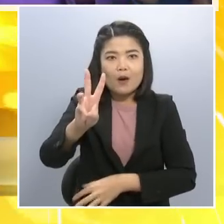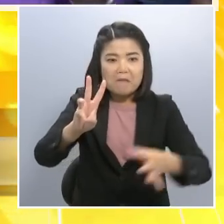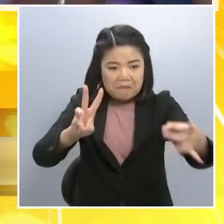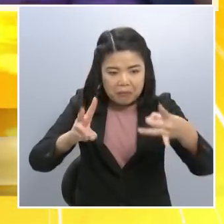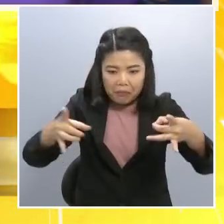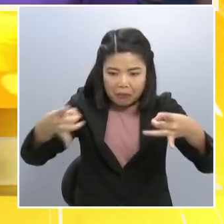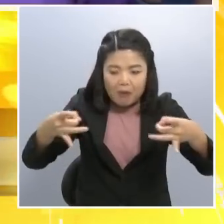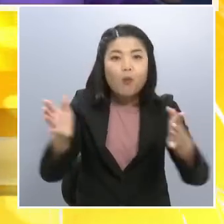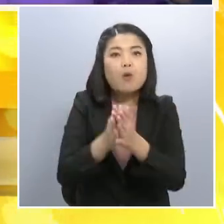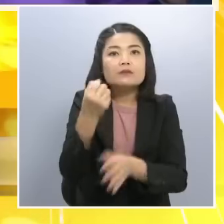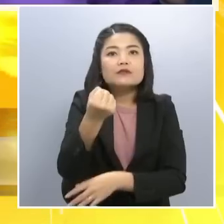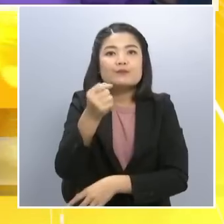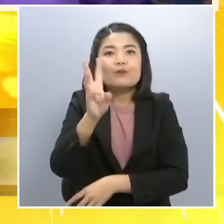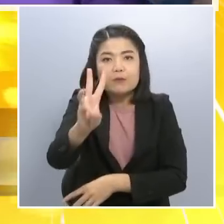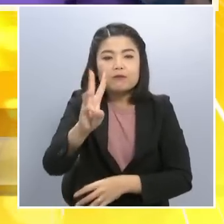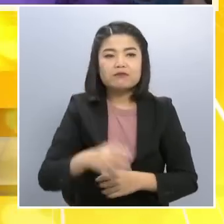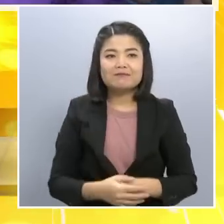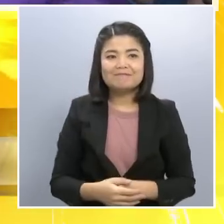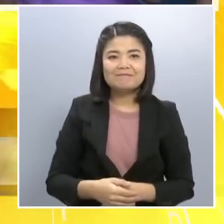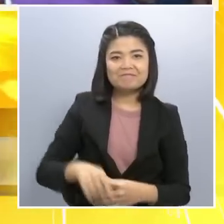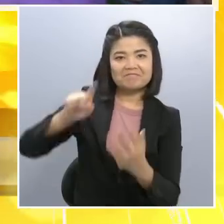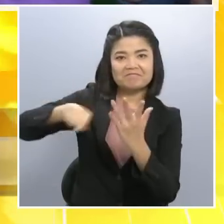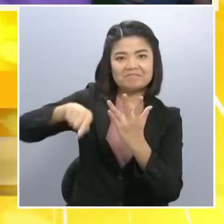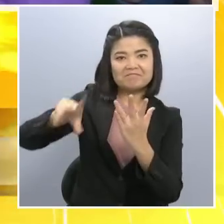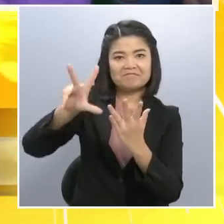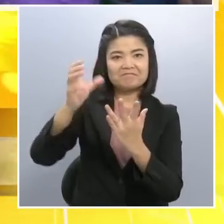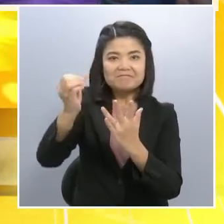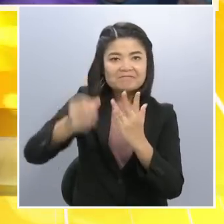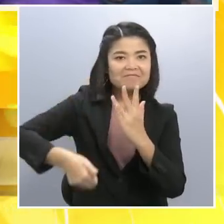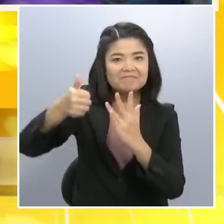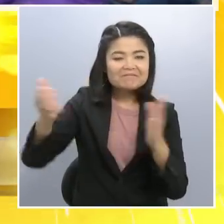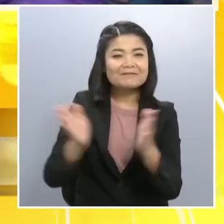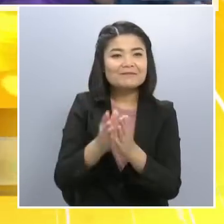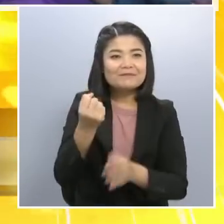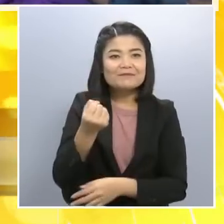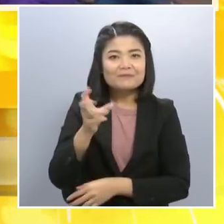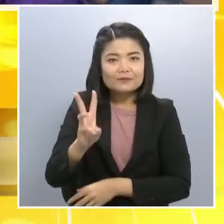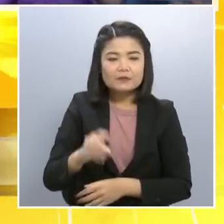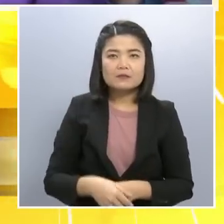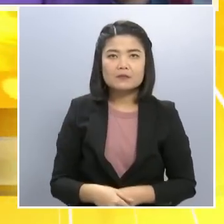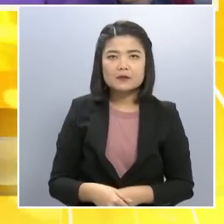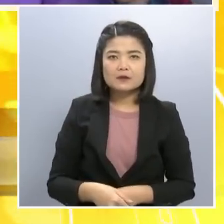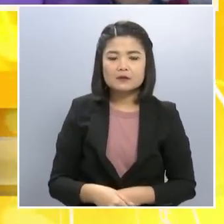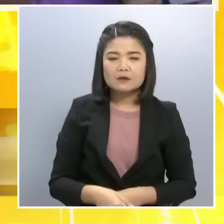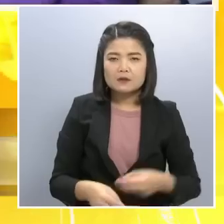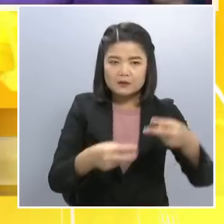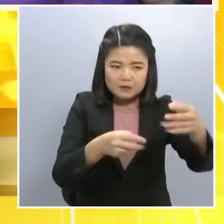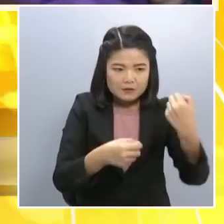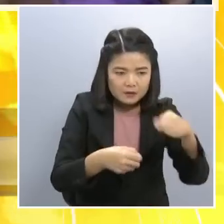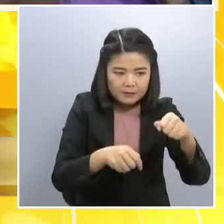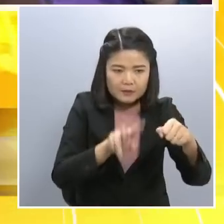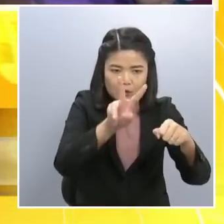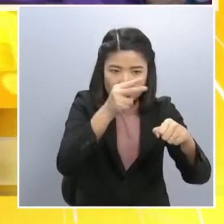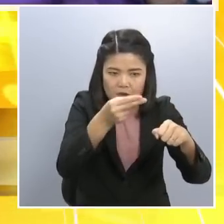แล้วก็คือถูกเลขท้าย2ตัวตามคุณพิธาไปนะคะ 16ใบ ใช่ 10ใบ 20,000 8 2 16 32